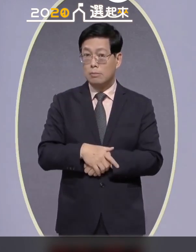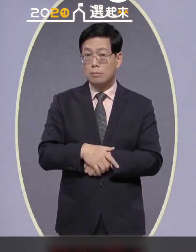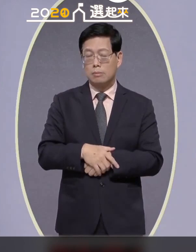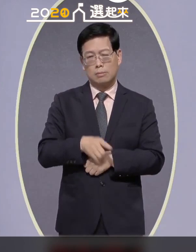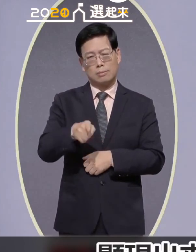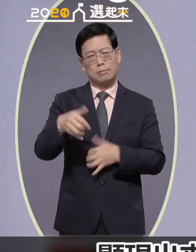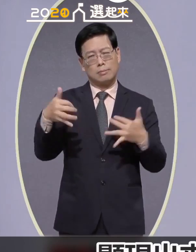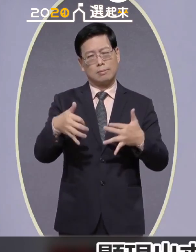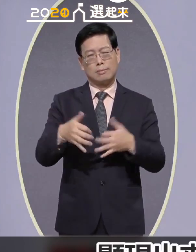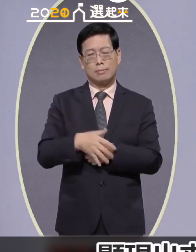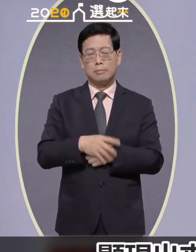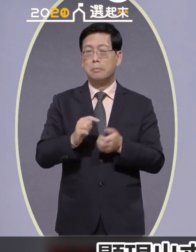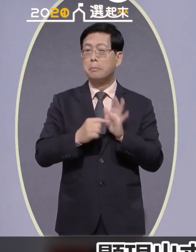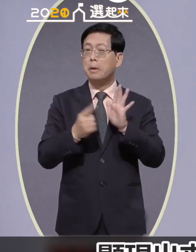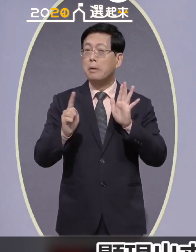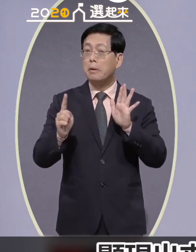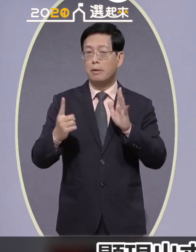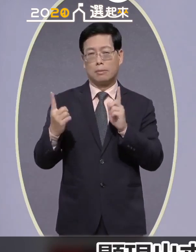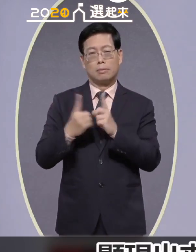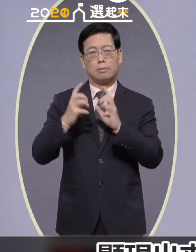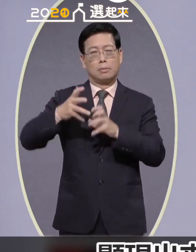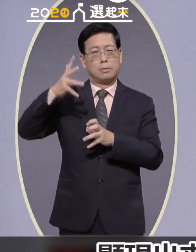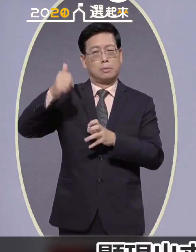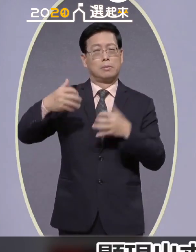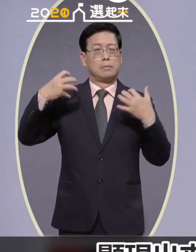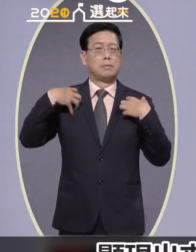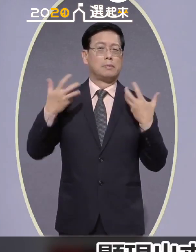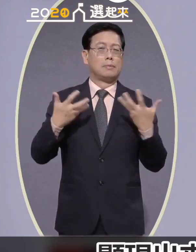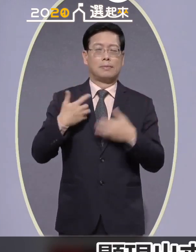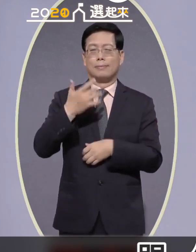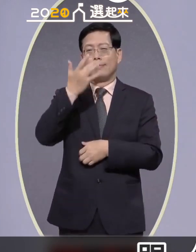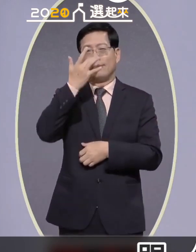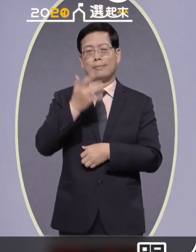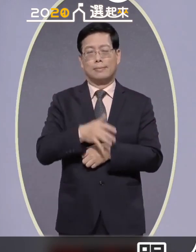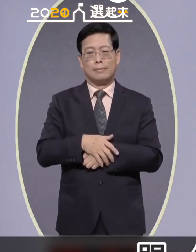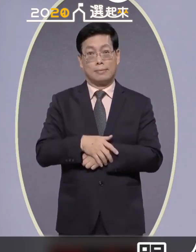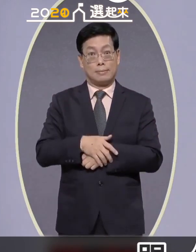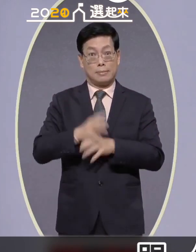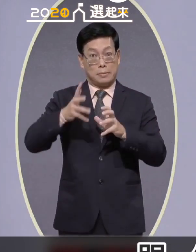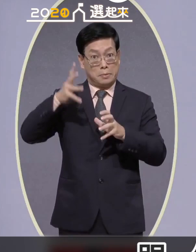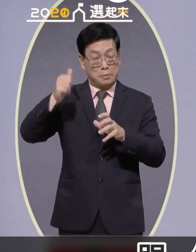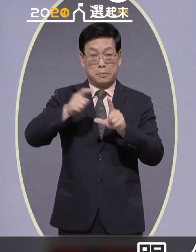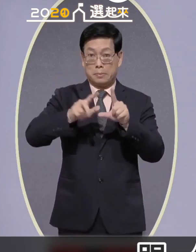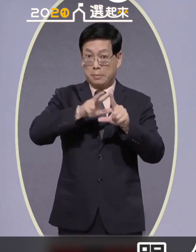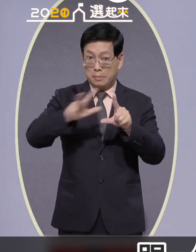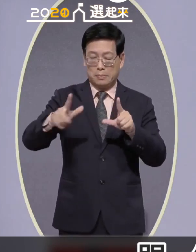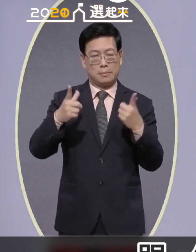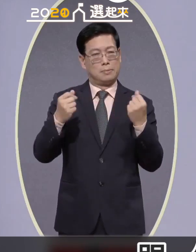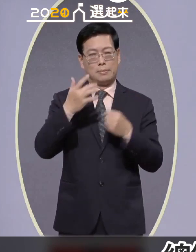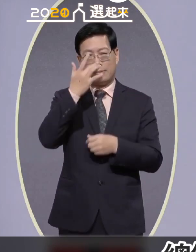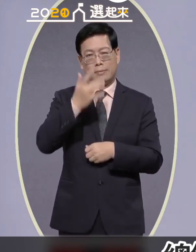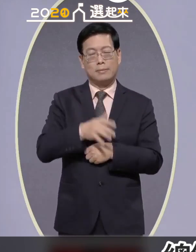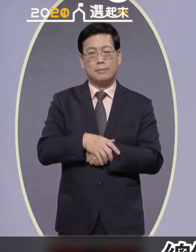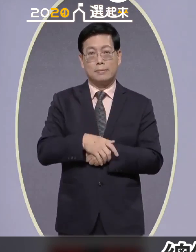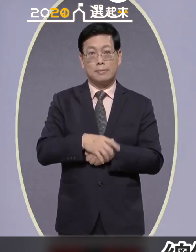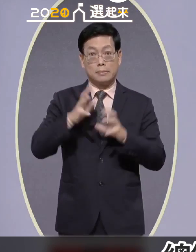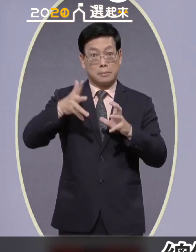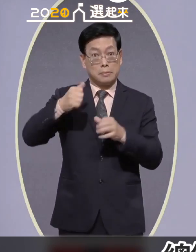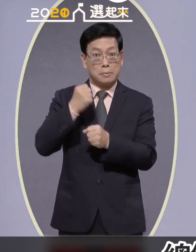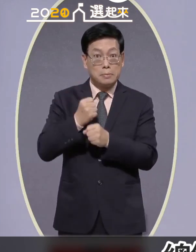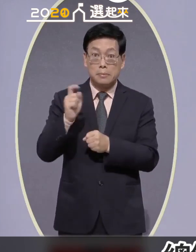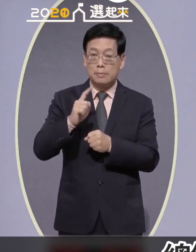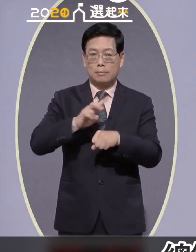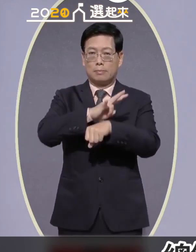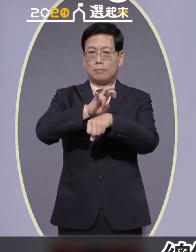的这个问题显现出来他对总统的职务的不了解，跟一个总统的角色的不了解。总统的工作